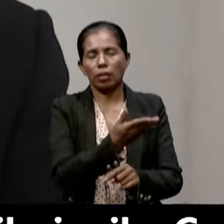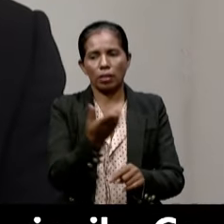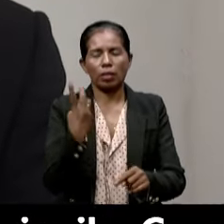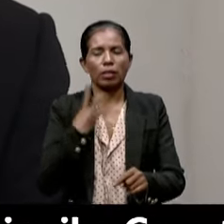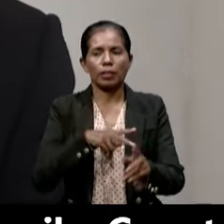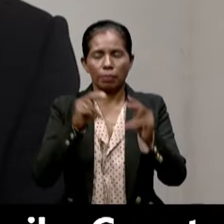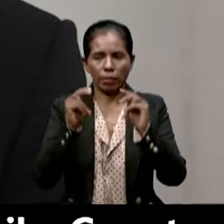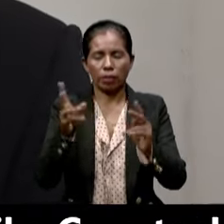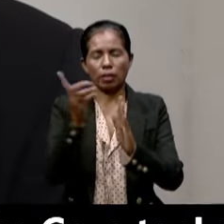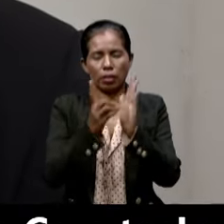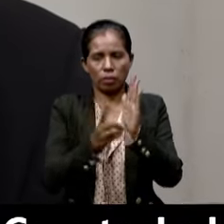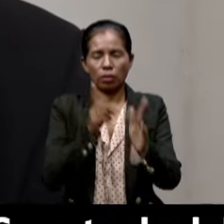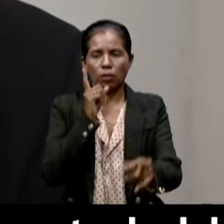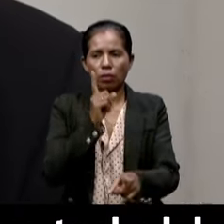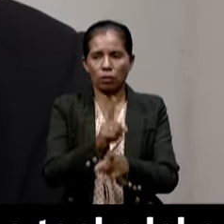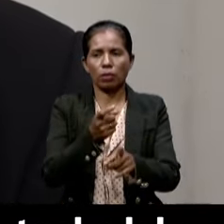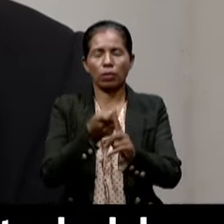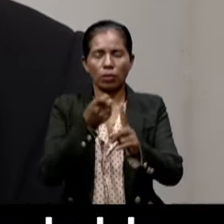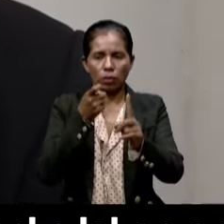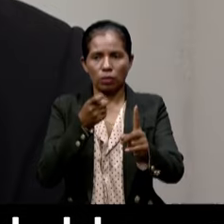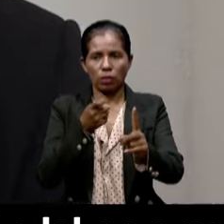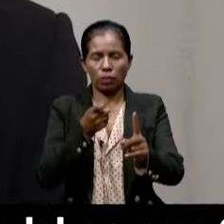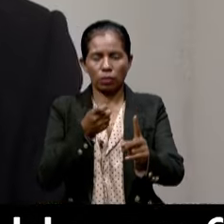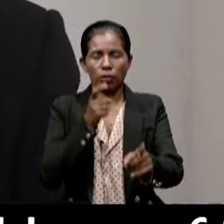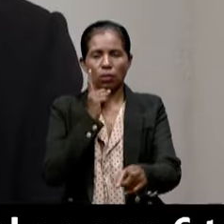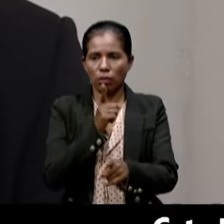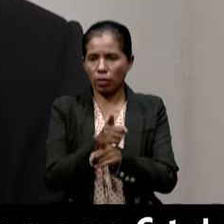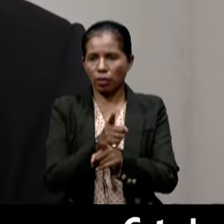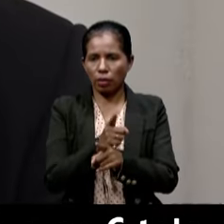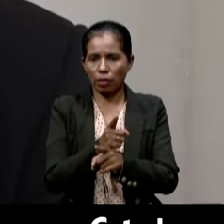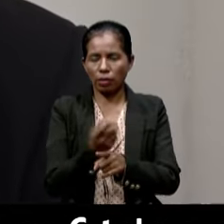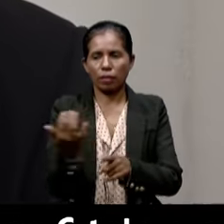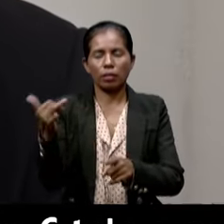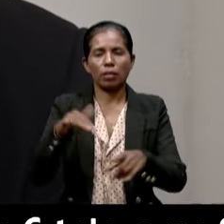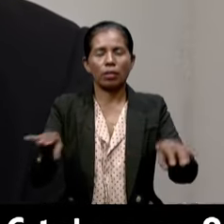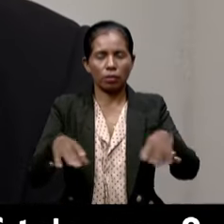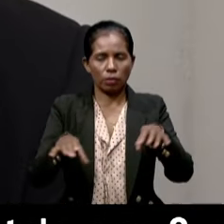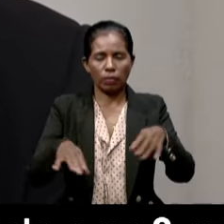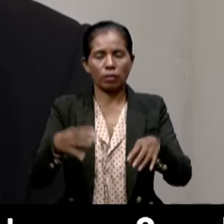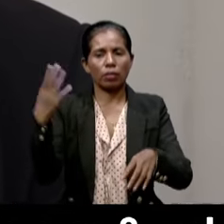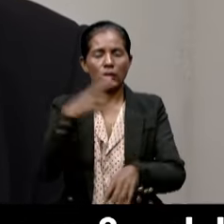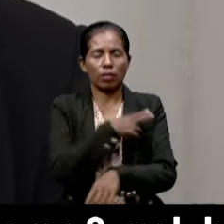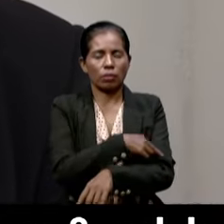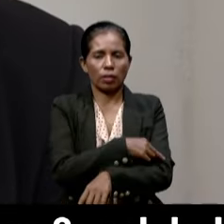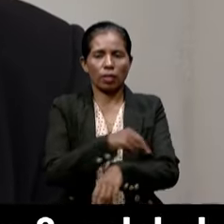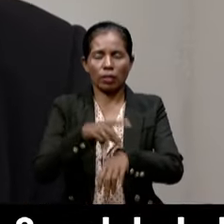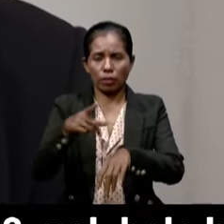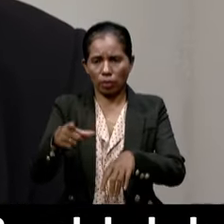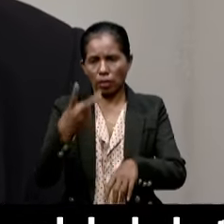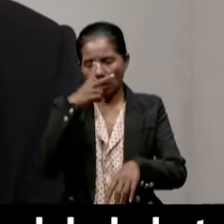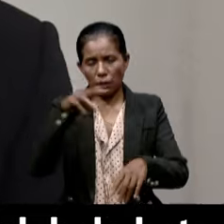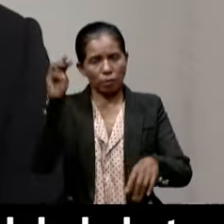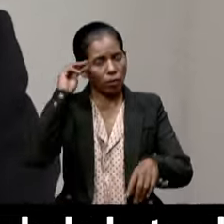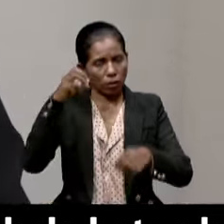tidak kredibel, osi proprio Sri Sri Nebe Service Hospital Nasional, lihat masih Minister Saudi perata tuli jawab